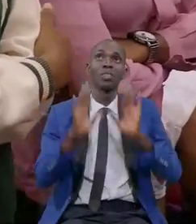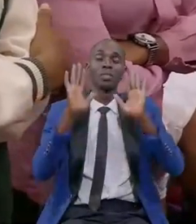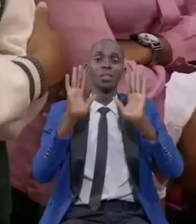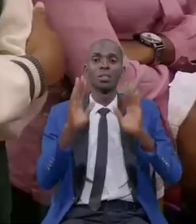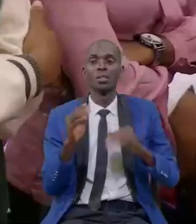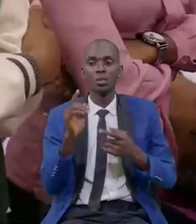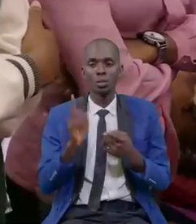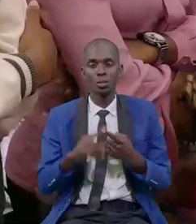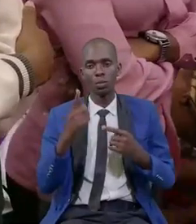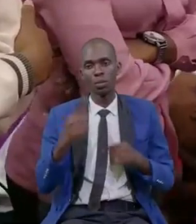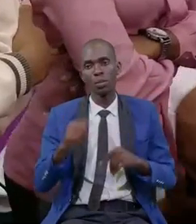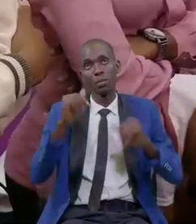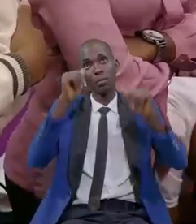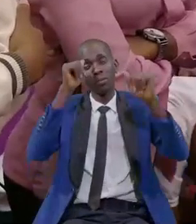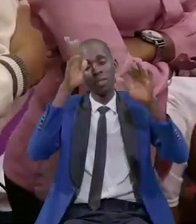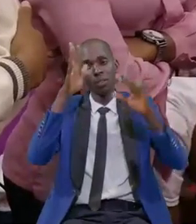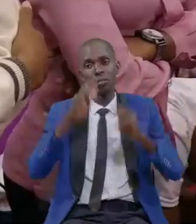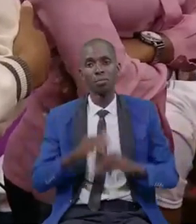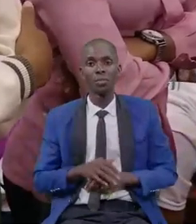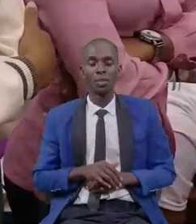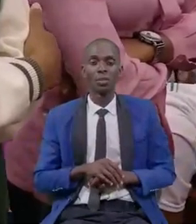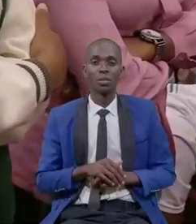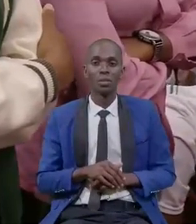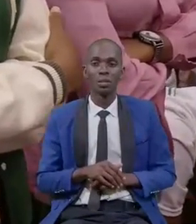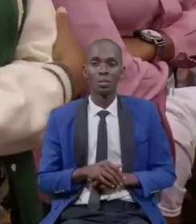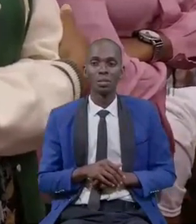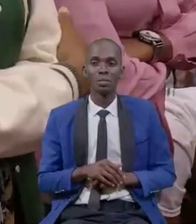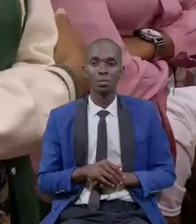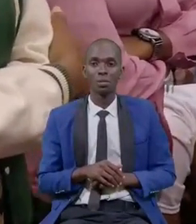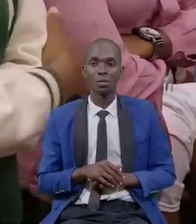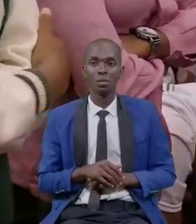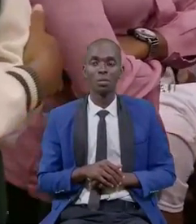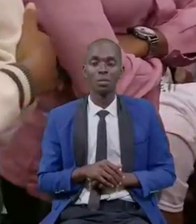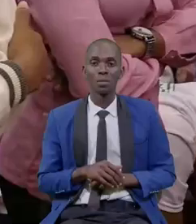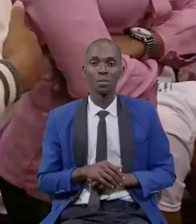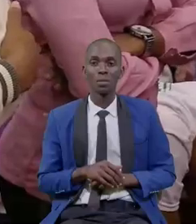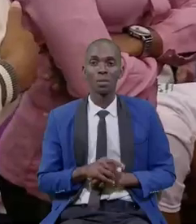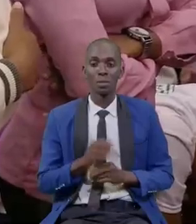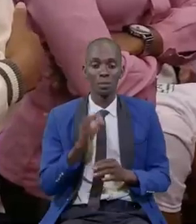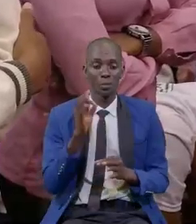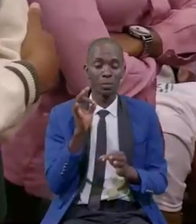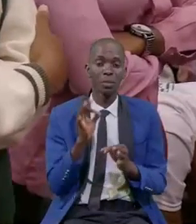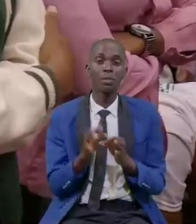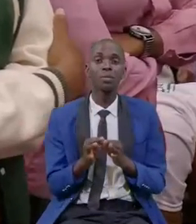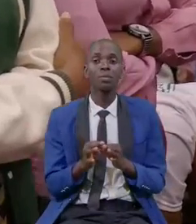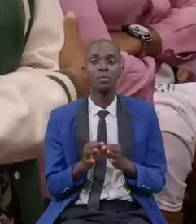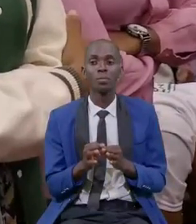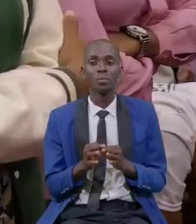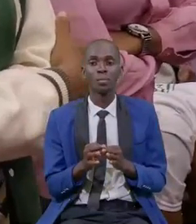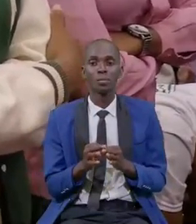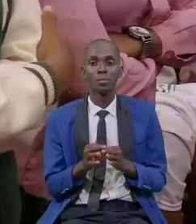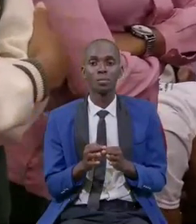sacrifice acceptable au Père. La foi